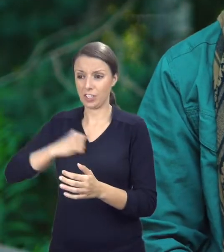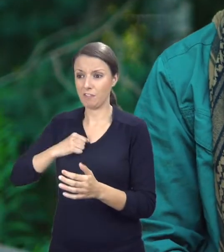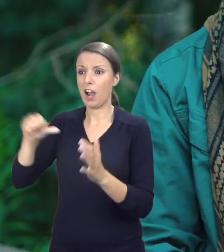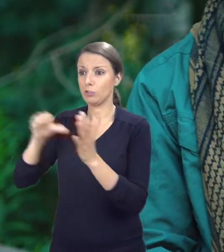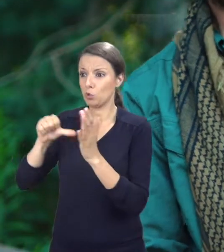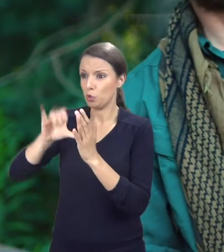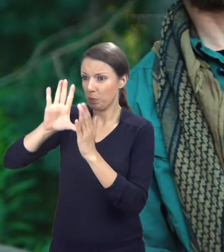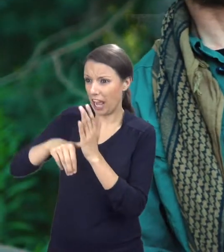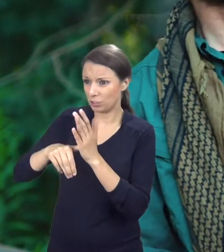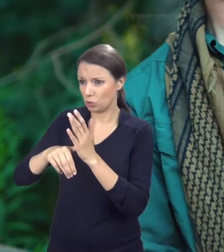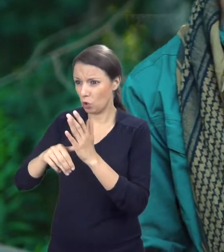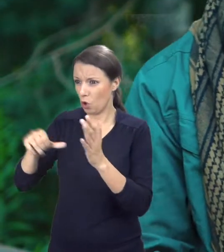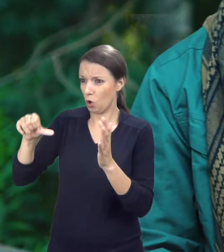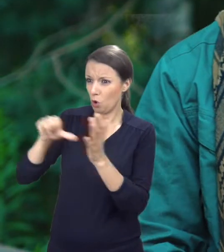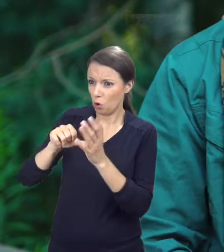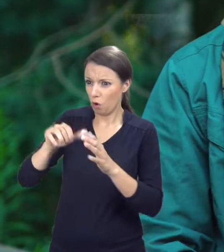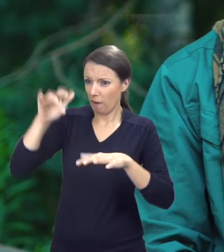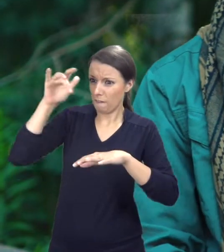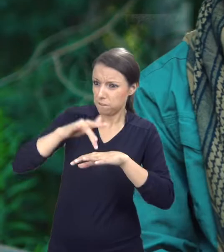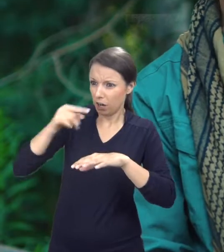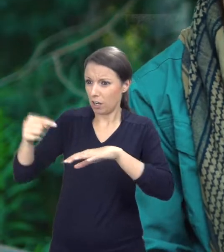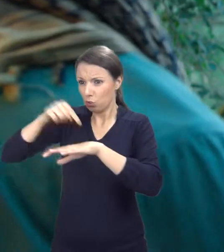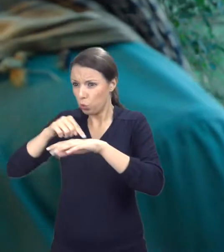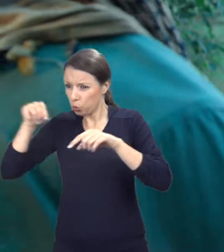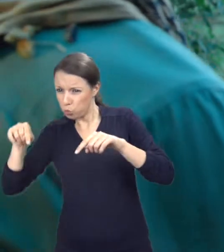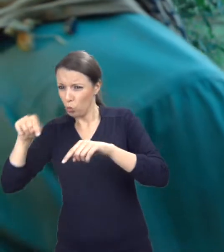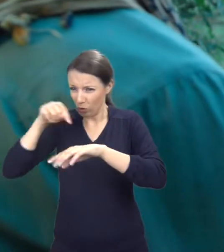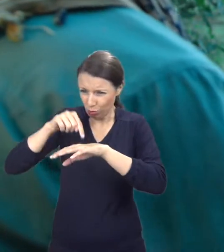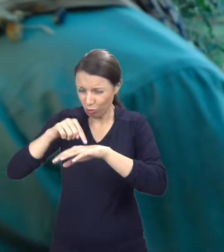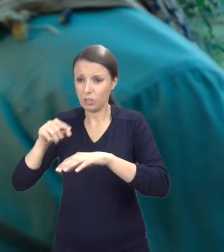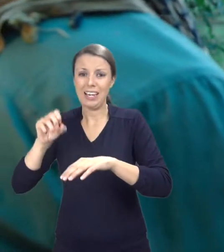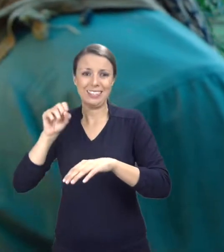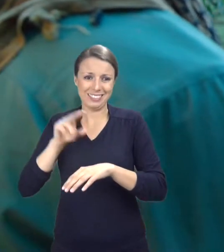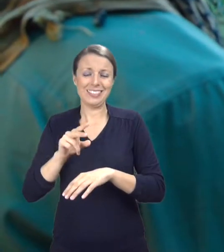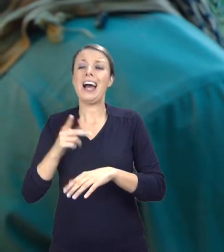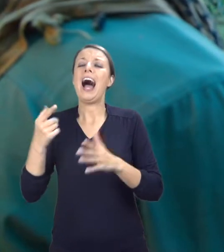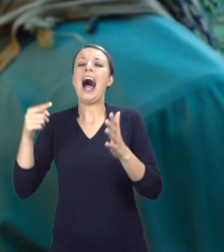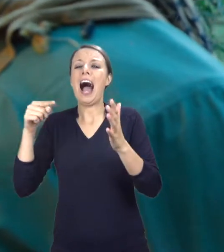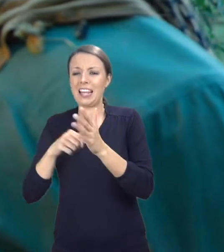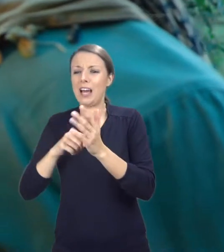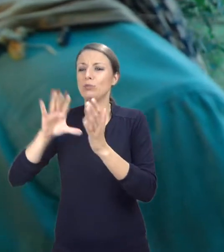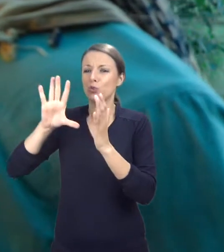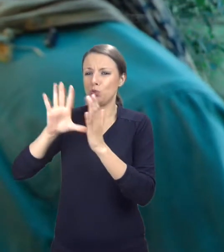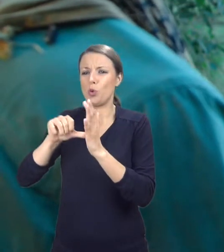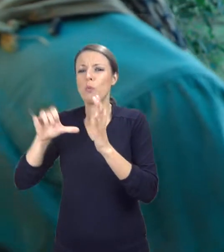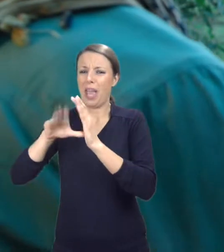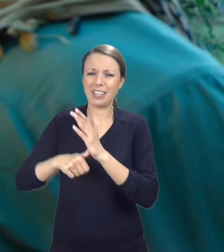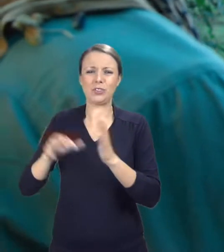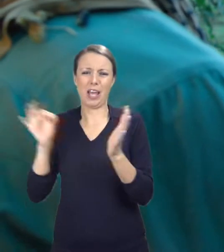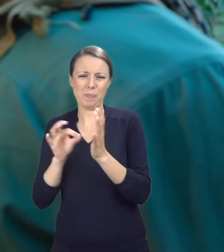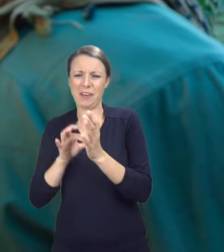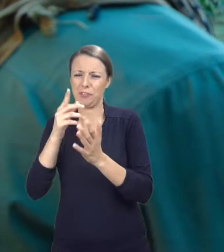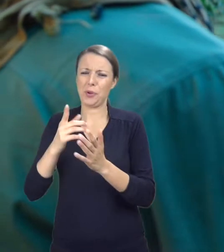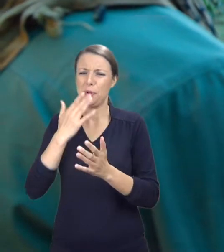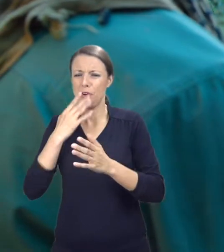Śródmieściu? Chyba obie są formy poprawne, zależy kto mówi. Na ulicy się pewnie mówiło i tak, prawda? No